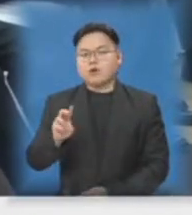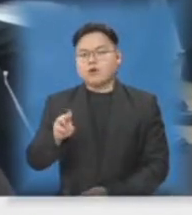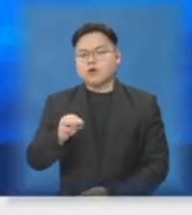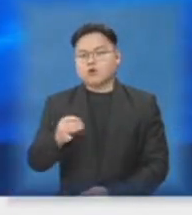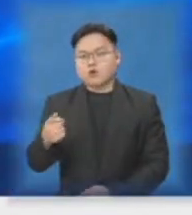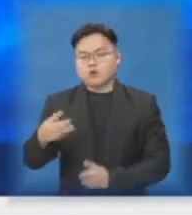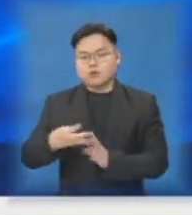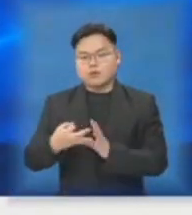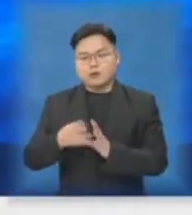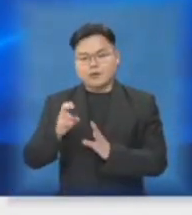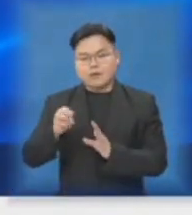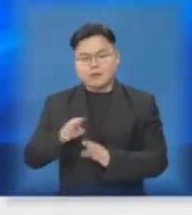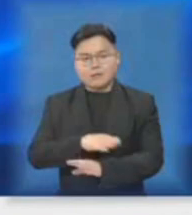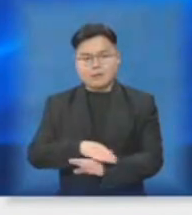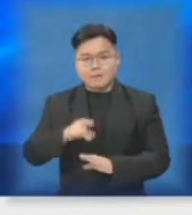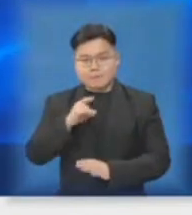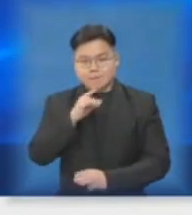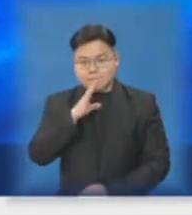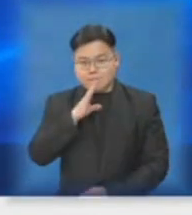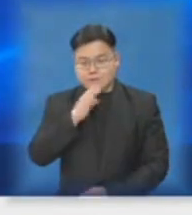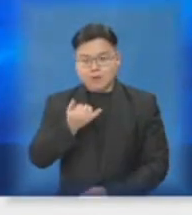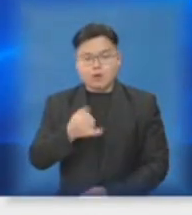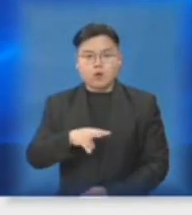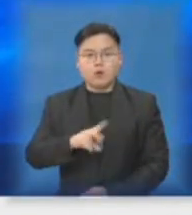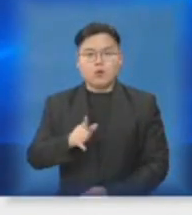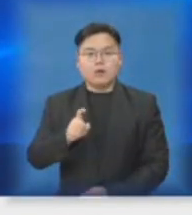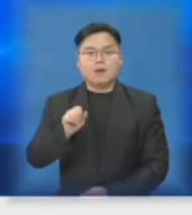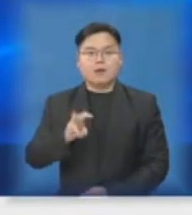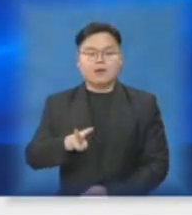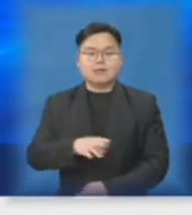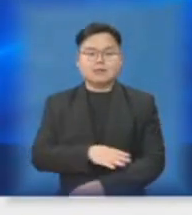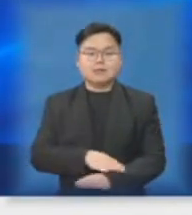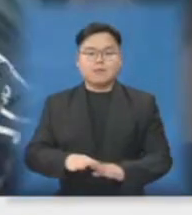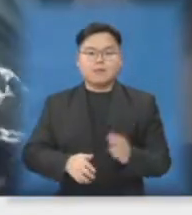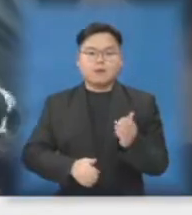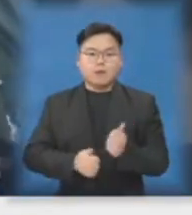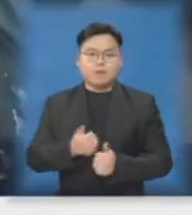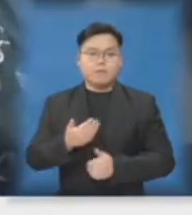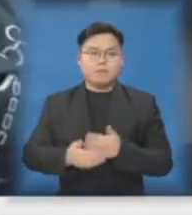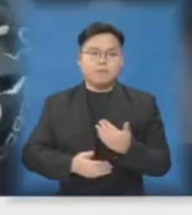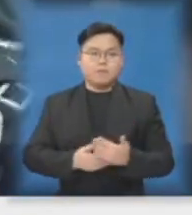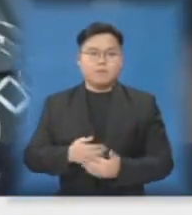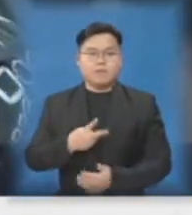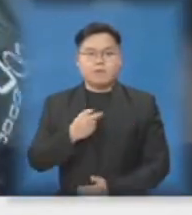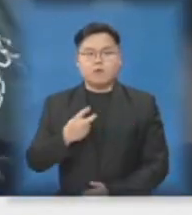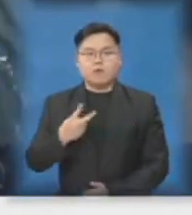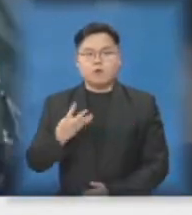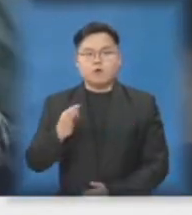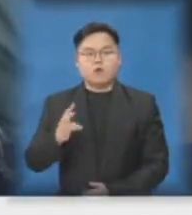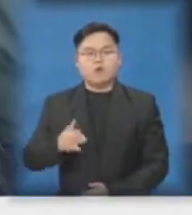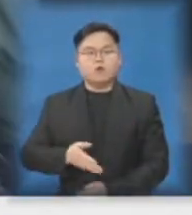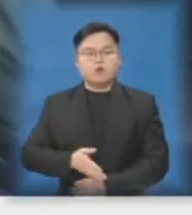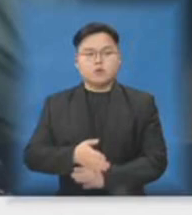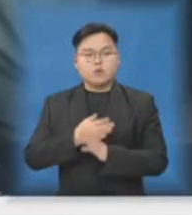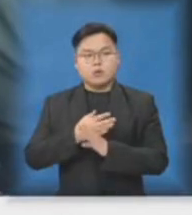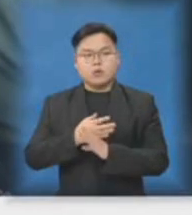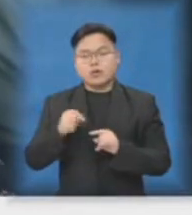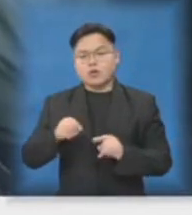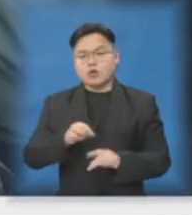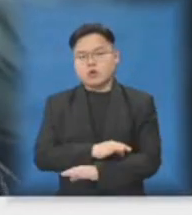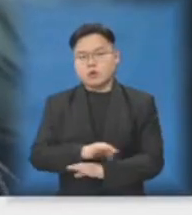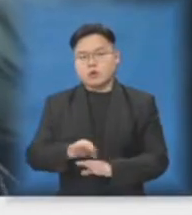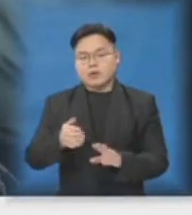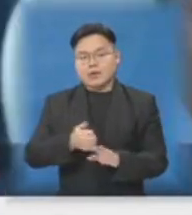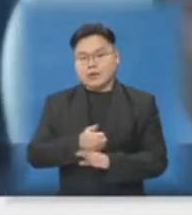төслийг хэрэгжүүлнэ. Улхан бомб чиглэлийн автсамын ажил амжилттай үргэлжилж байна. 2024 онд дуусах юм а. Эдгээр төсөл аял